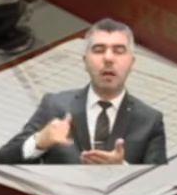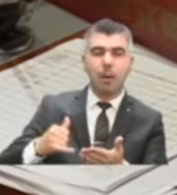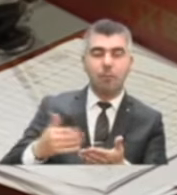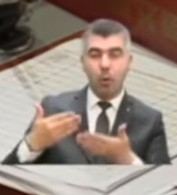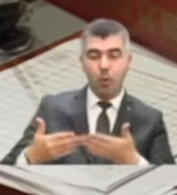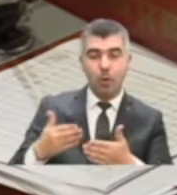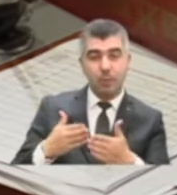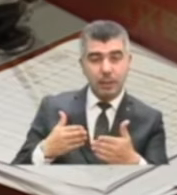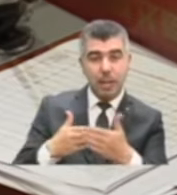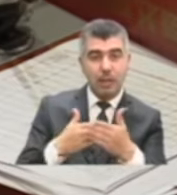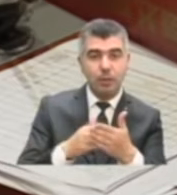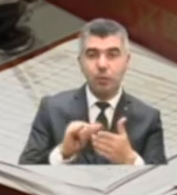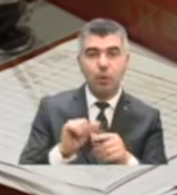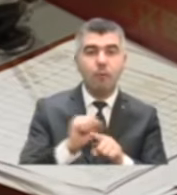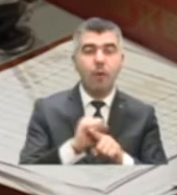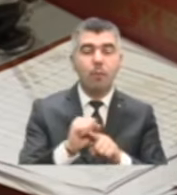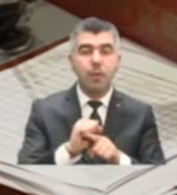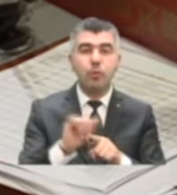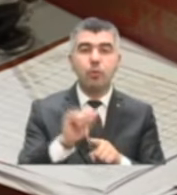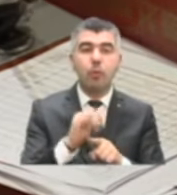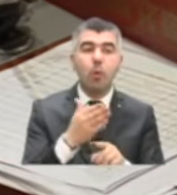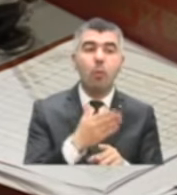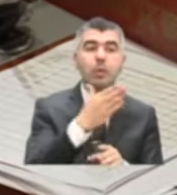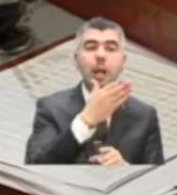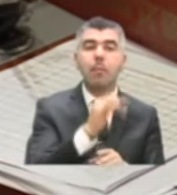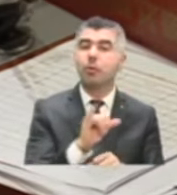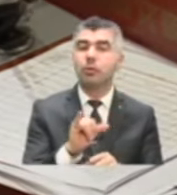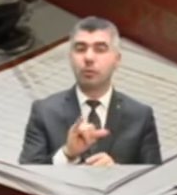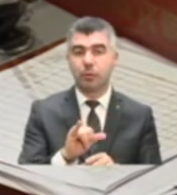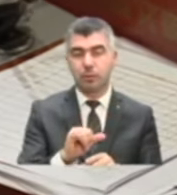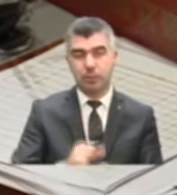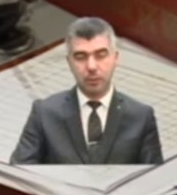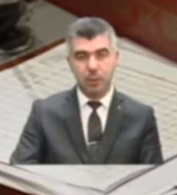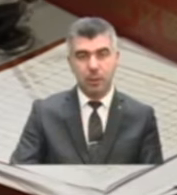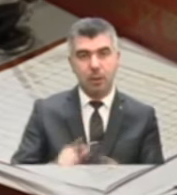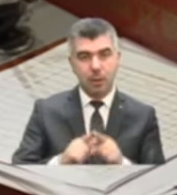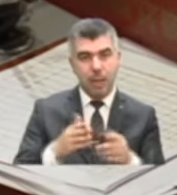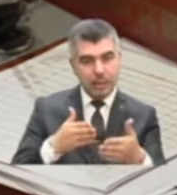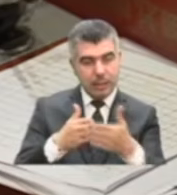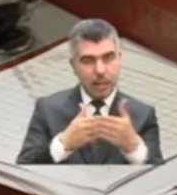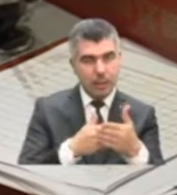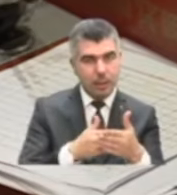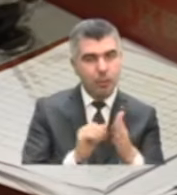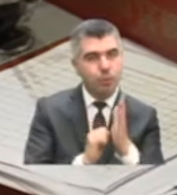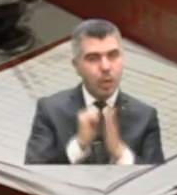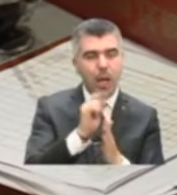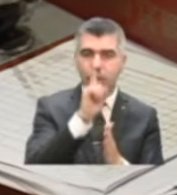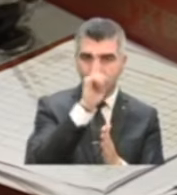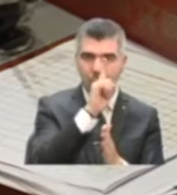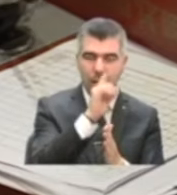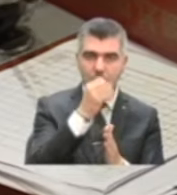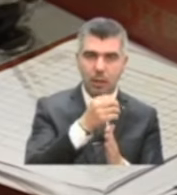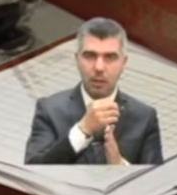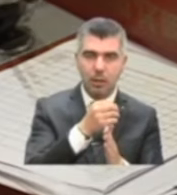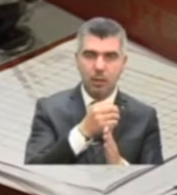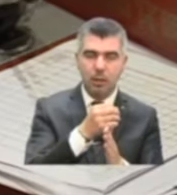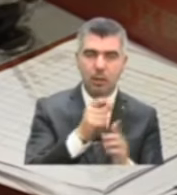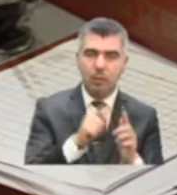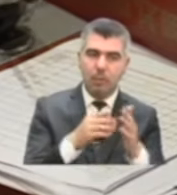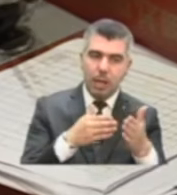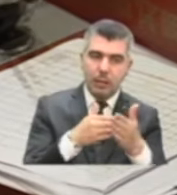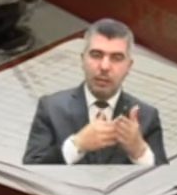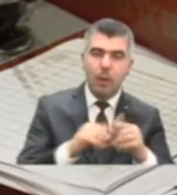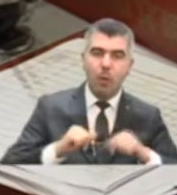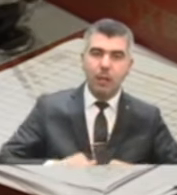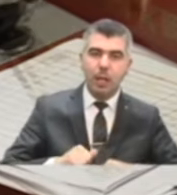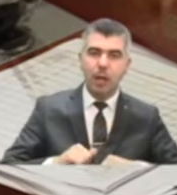ماشي فقط التكوين، نشوفوا شنو منتظر في واحد الاقليم معين. هادو تحديات كنحاولوا ننجحوا، ولكن مره اخرى هاد التحديات ليس قطاع الشباب اللي